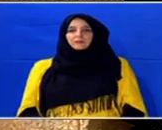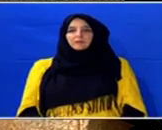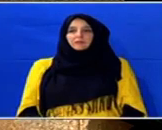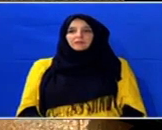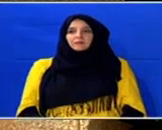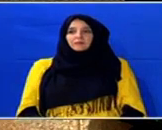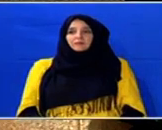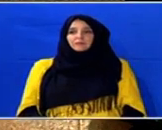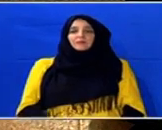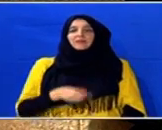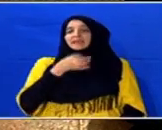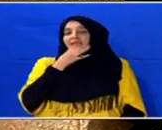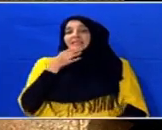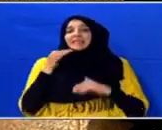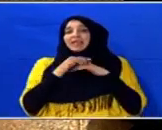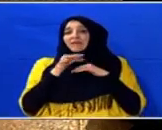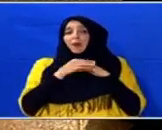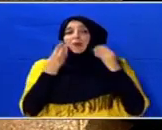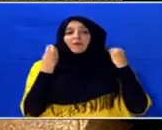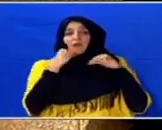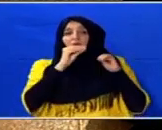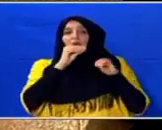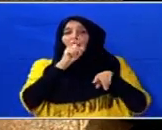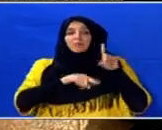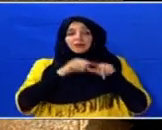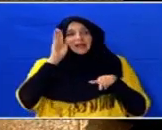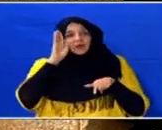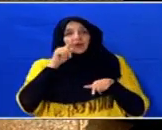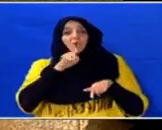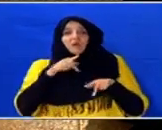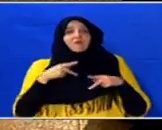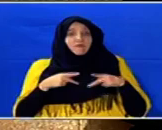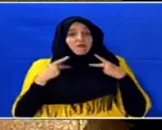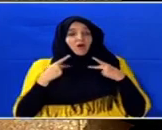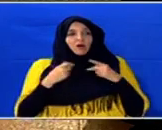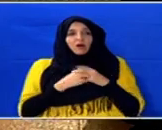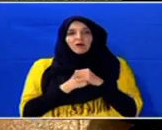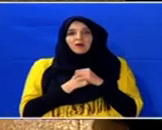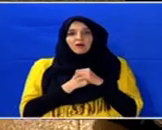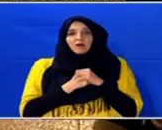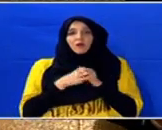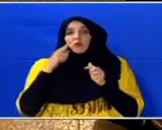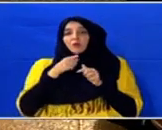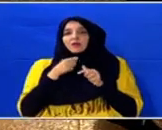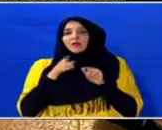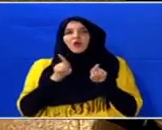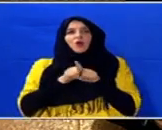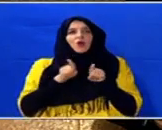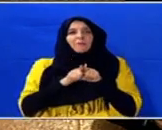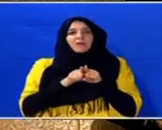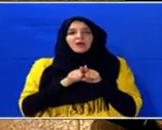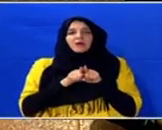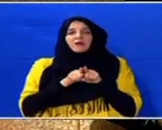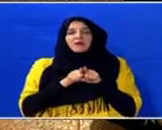باعت الأثاث في حياته الأثاث كان اللي باعتو في حياته هو في غيبوبة ومش جايب الروح